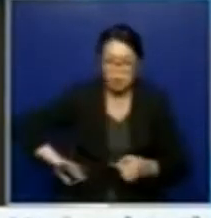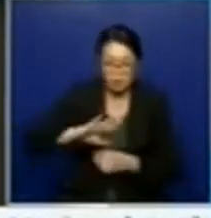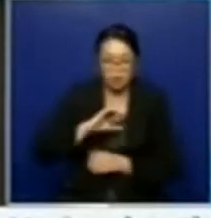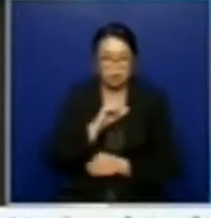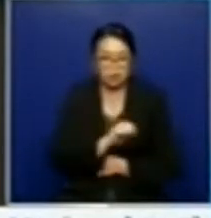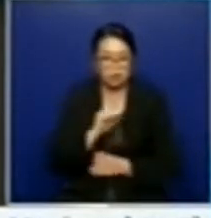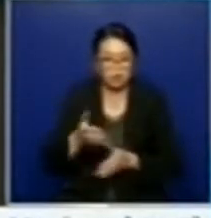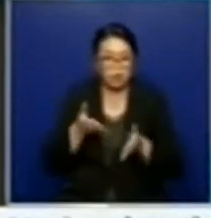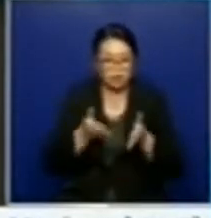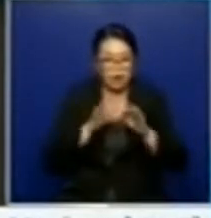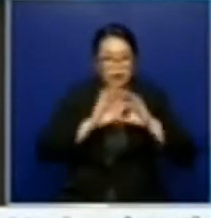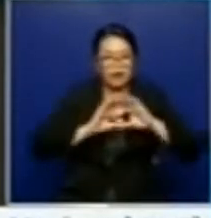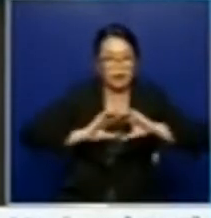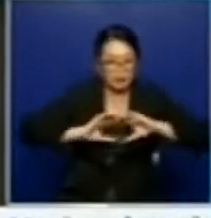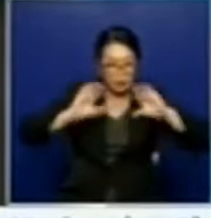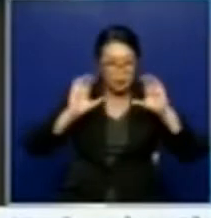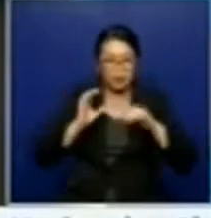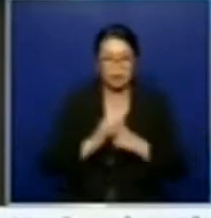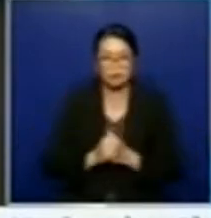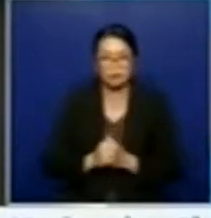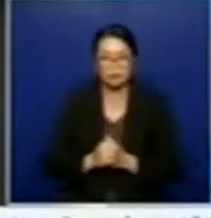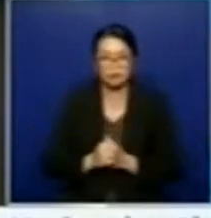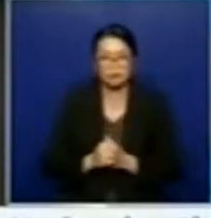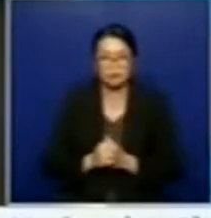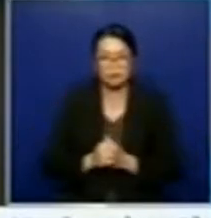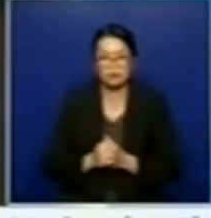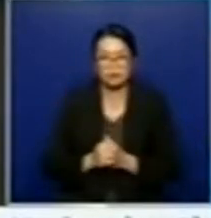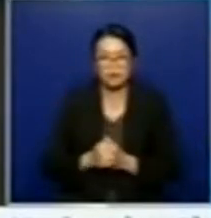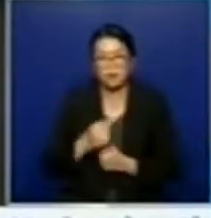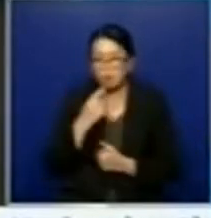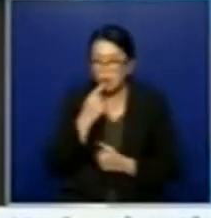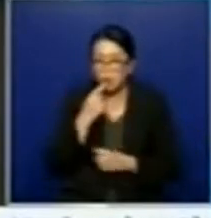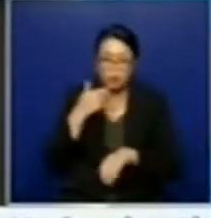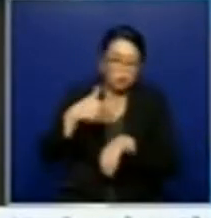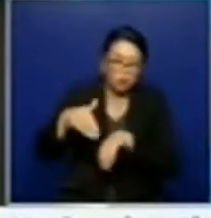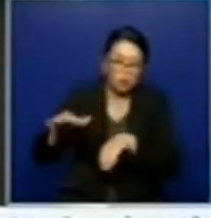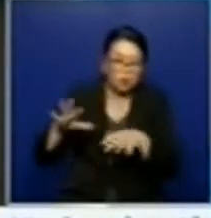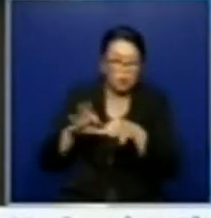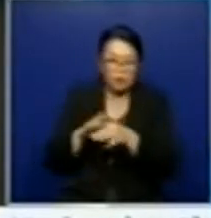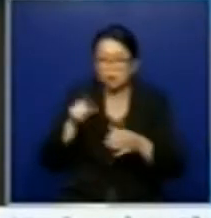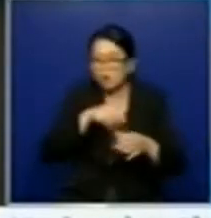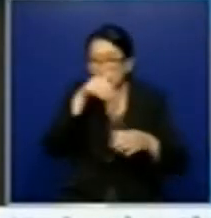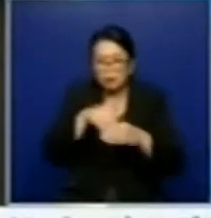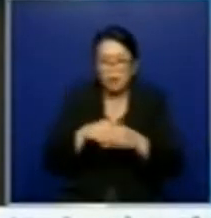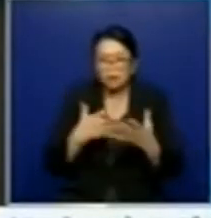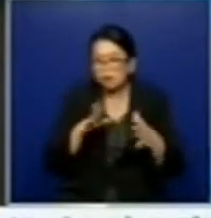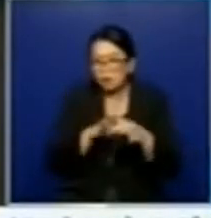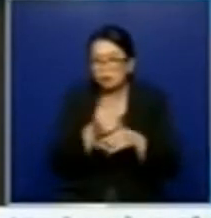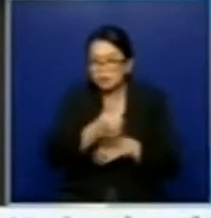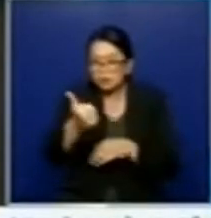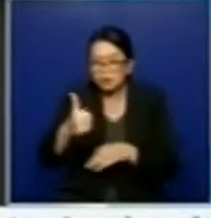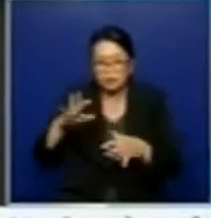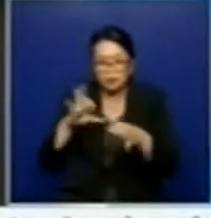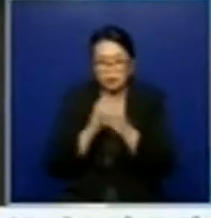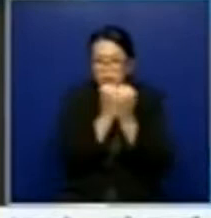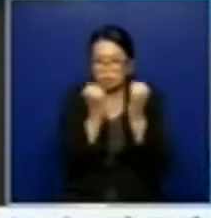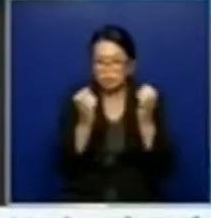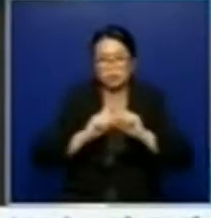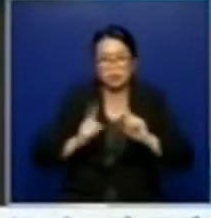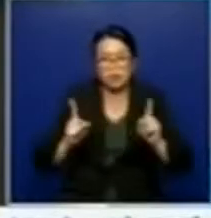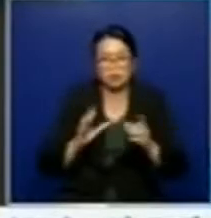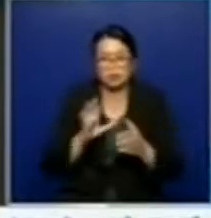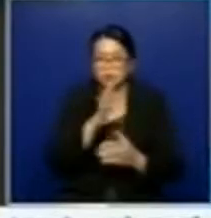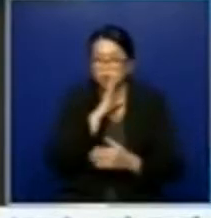ฝ่ายรัฐบาลด้วยนะครับรวมถึงไปพูดอยู่นอกประเด็นถึงการเลือกตั้งต่างๆซึ่งผมคิดว่าถ้าพรรคที่เข